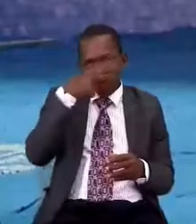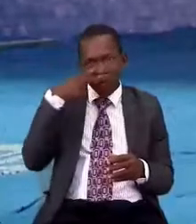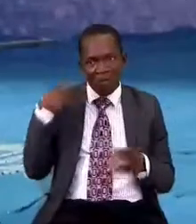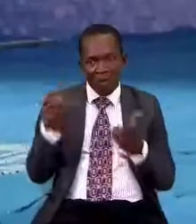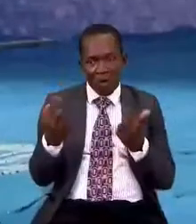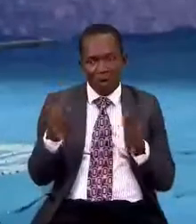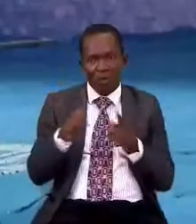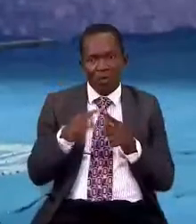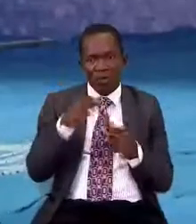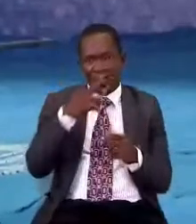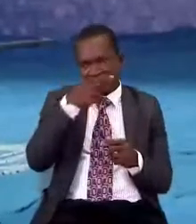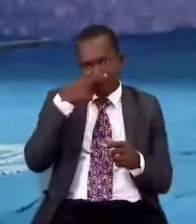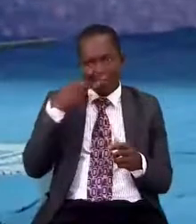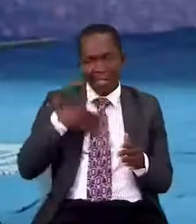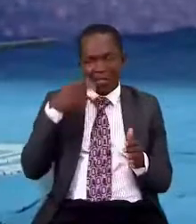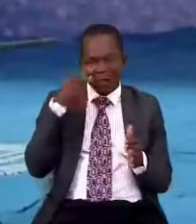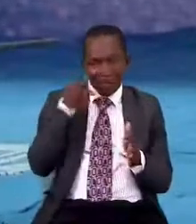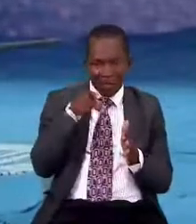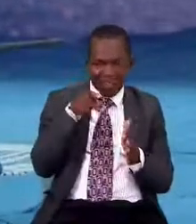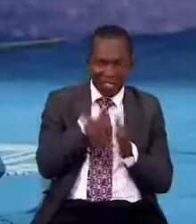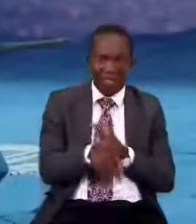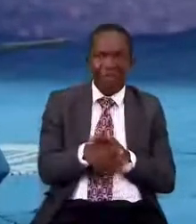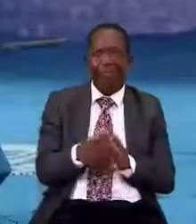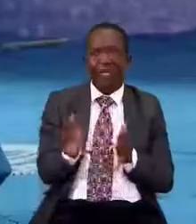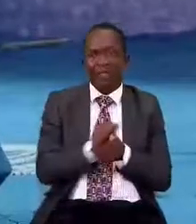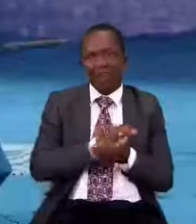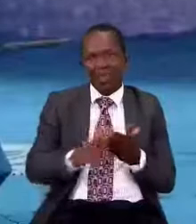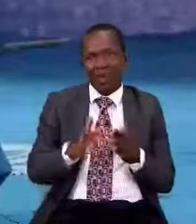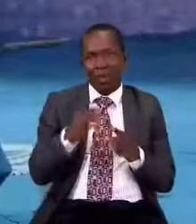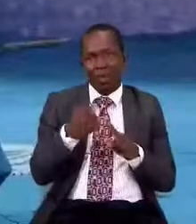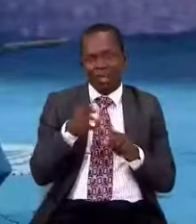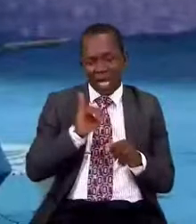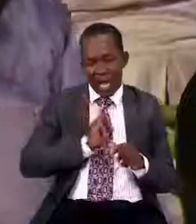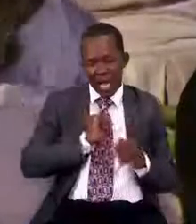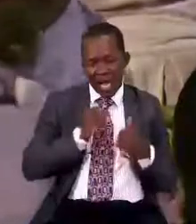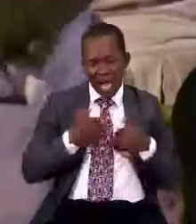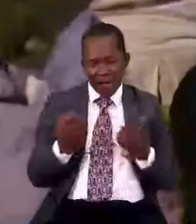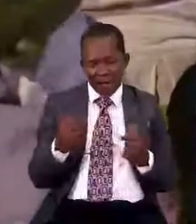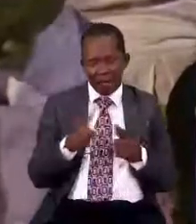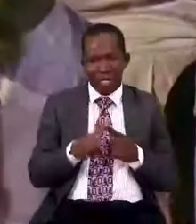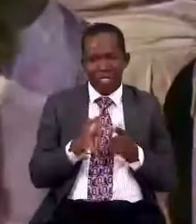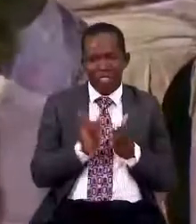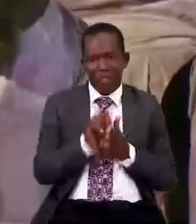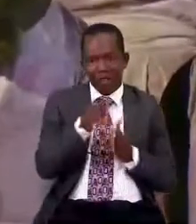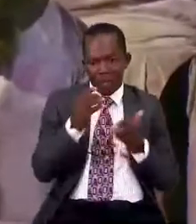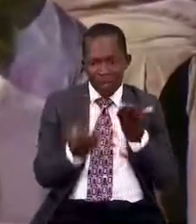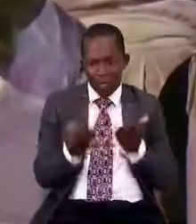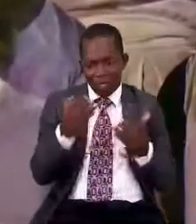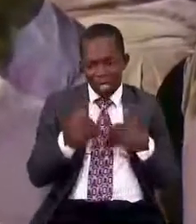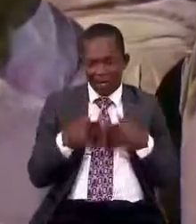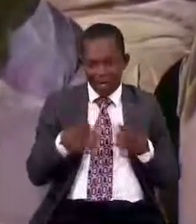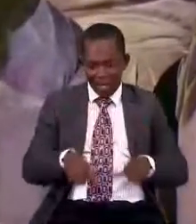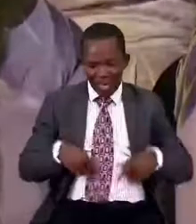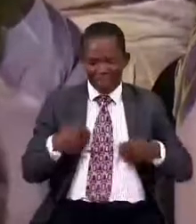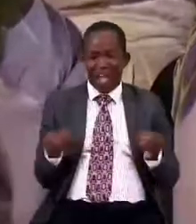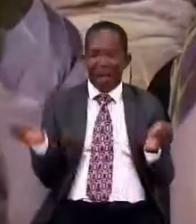parle afin que les brebis aient la vie et qu'elle l'ait et qu'elle soit dans l'abondance. Et il viendra à vous ce